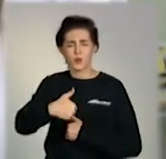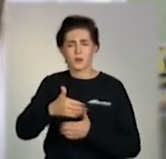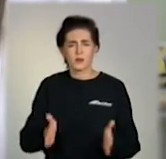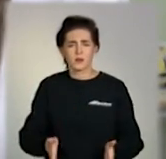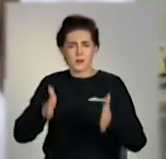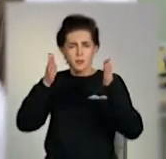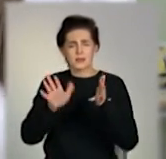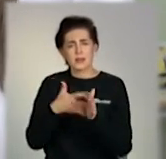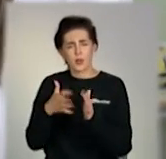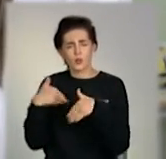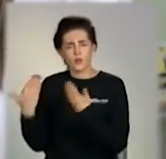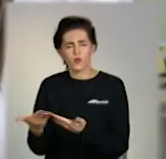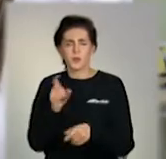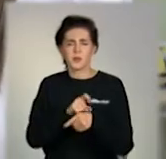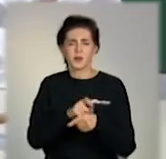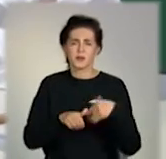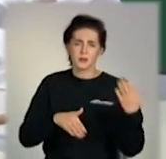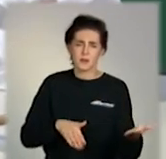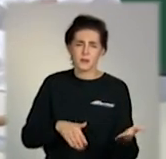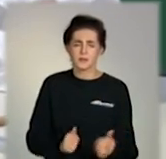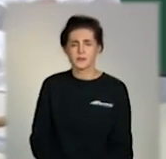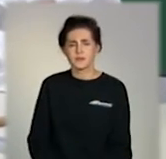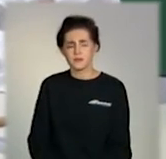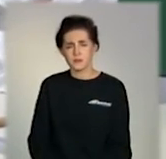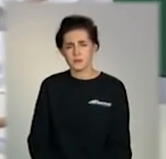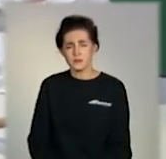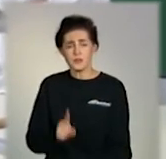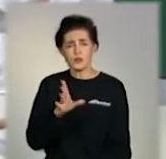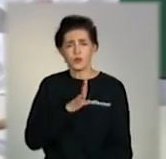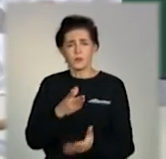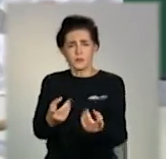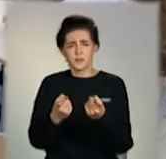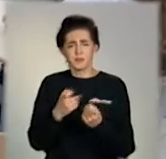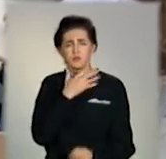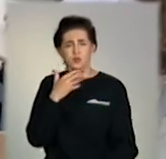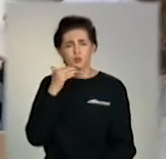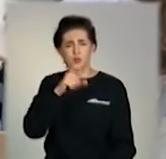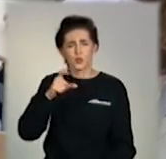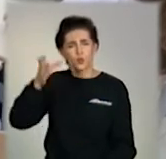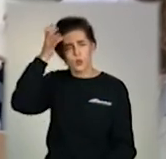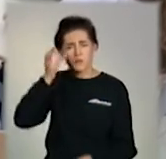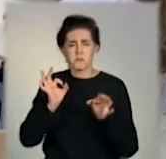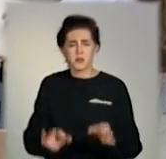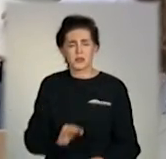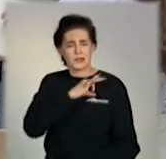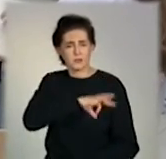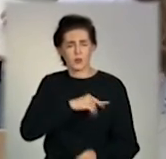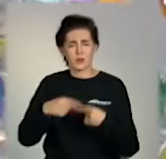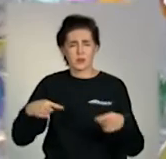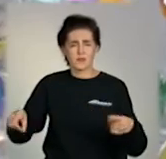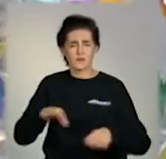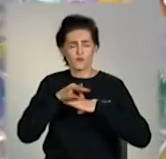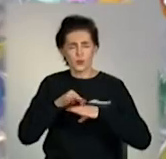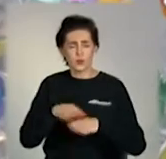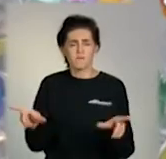контейнери для стекла, для пластика і так далі. Тож, аби заохотити більше людей до розумного використання речей, Анастасія разом